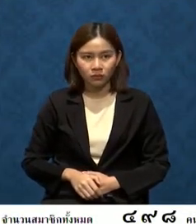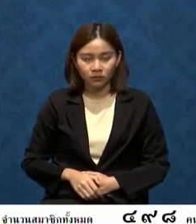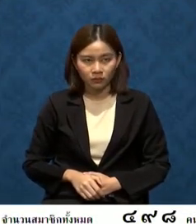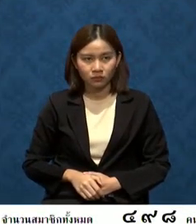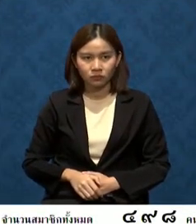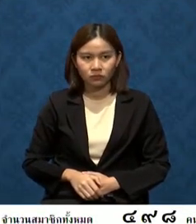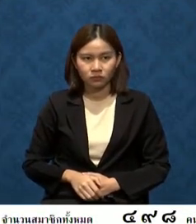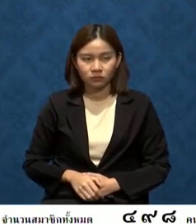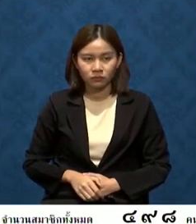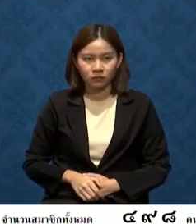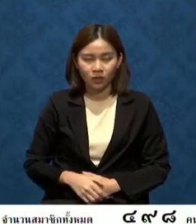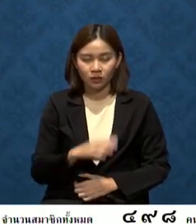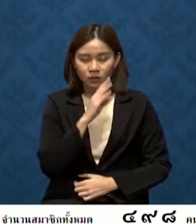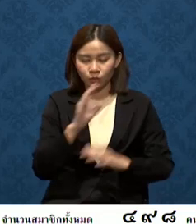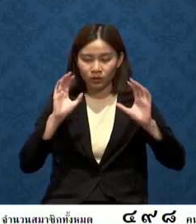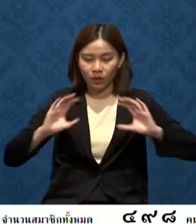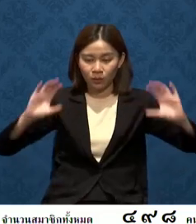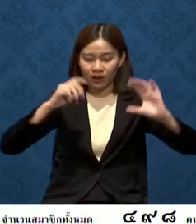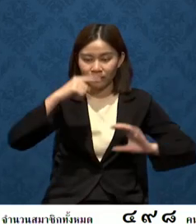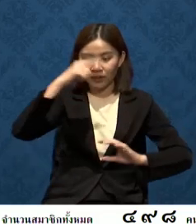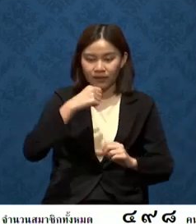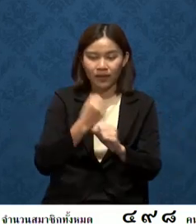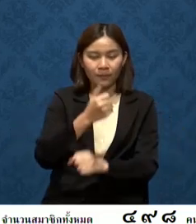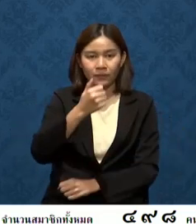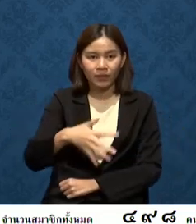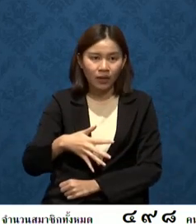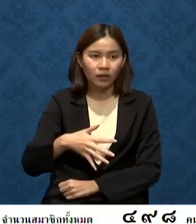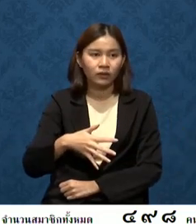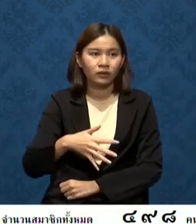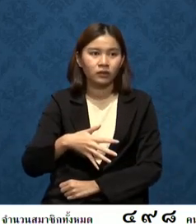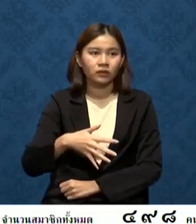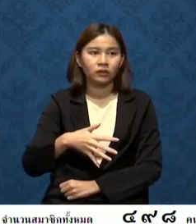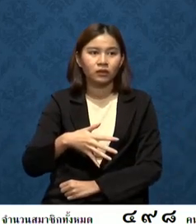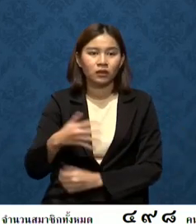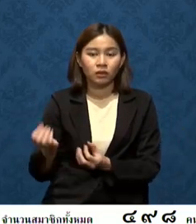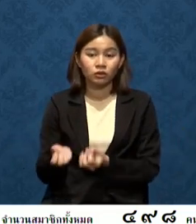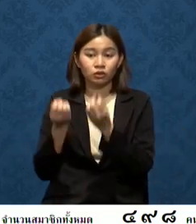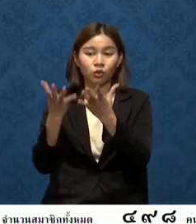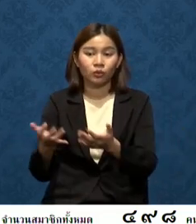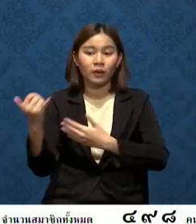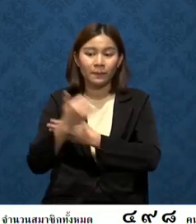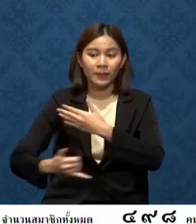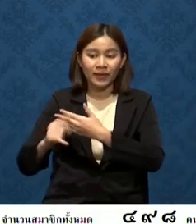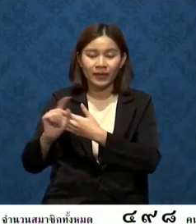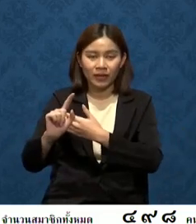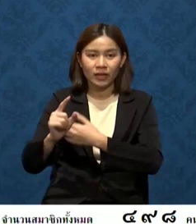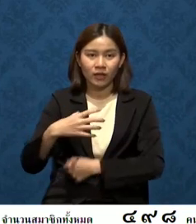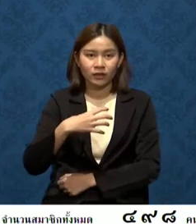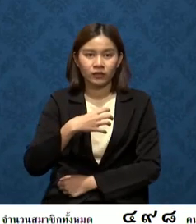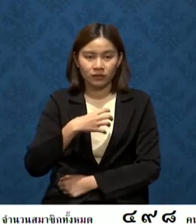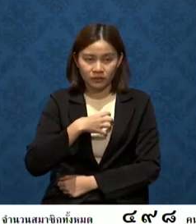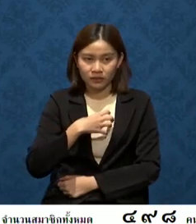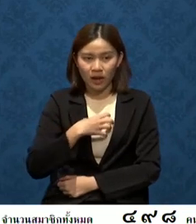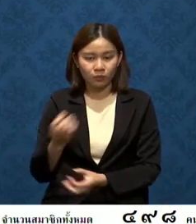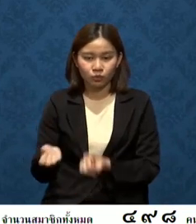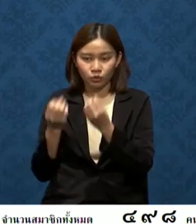านี้นะครับถ้าหากว่ารัฐบาลไทยทำไม่ได้นะครับจะส่งไปยังประเทศที่เขาต้องการจะไปเนี่ยไม่